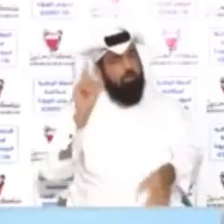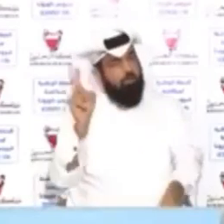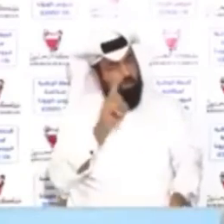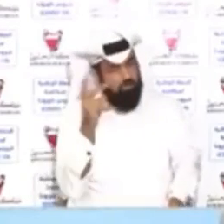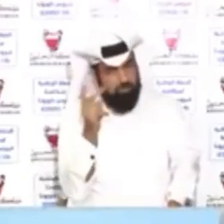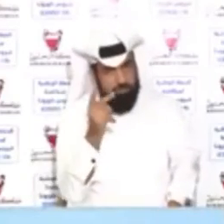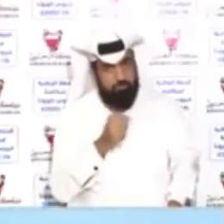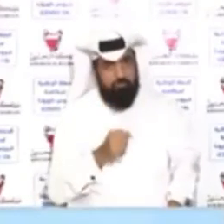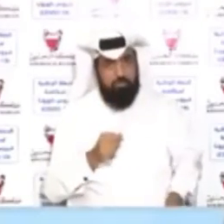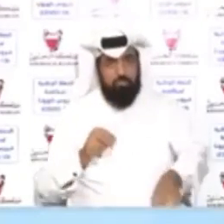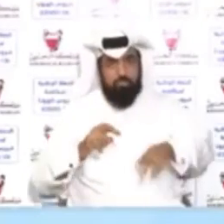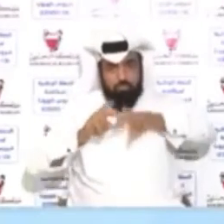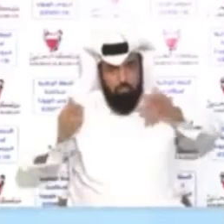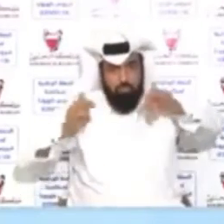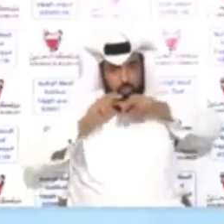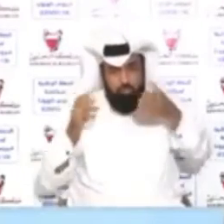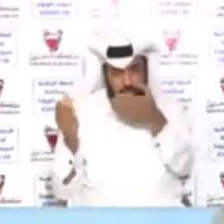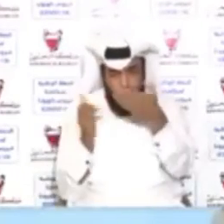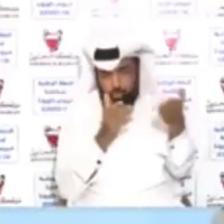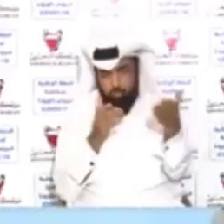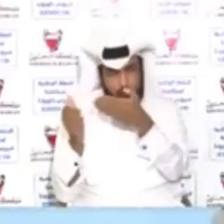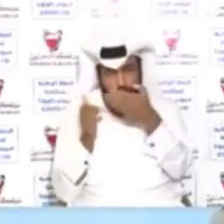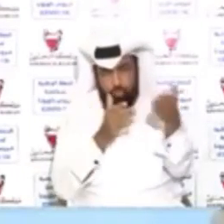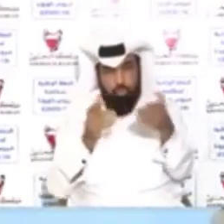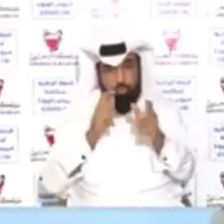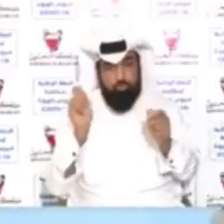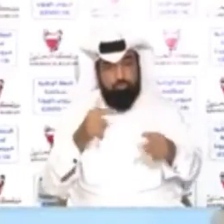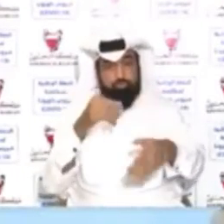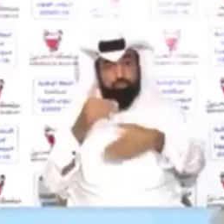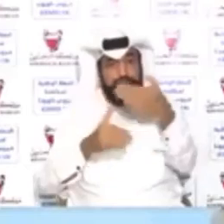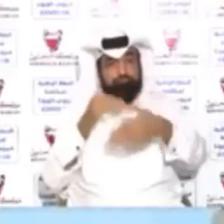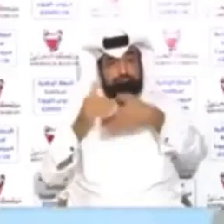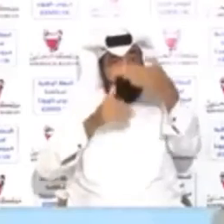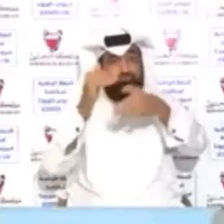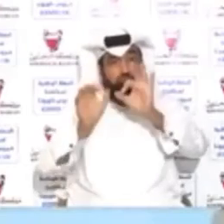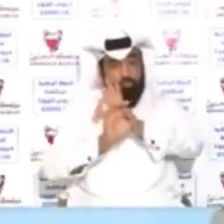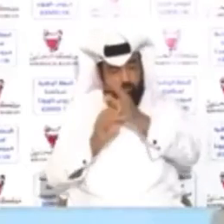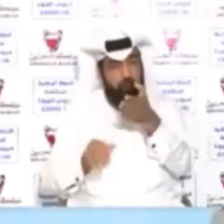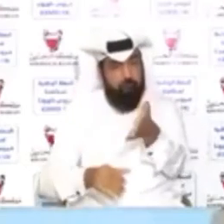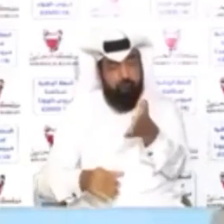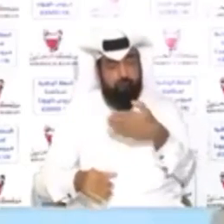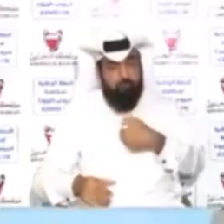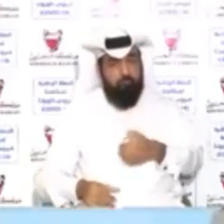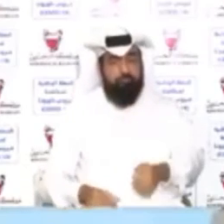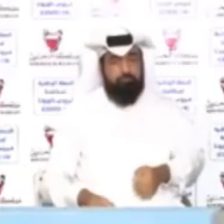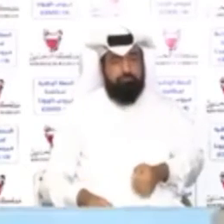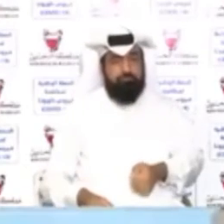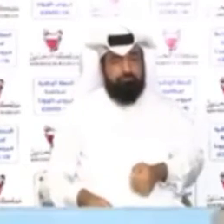مع وجود الدراسات اللي احنا قلنا تتسارع وتيرتها في الأيام الأخيرة على أساس معرفة